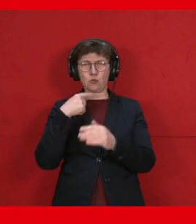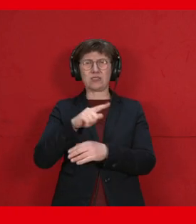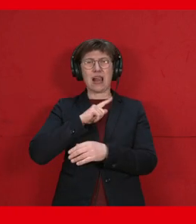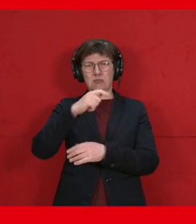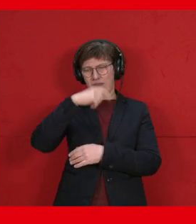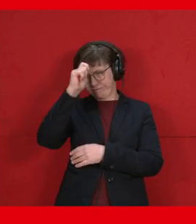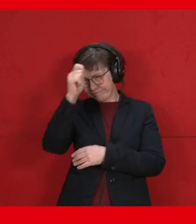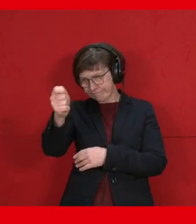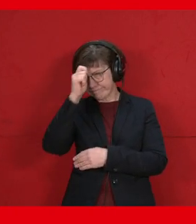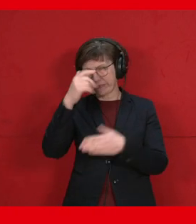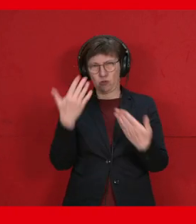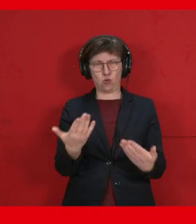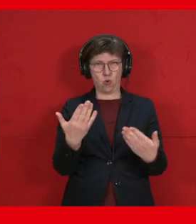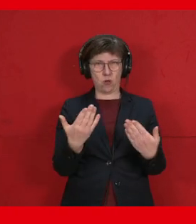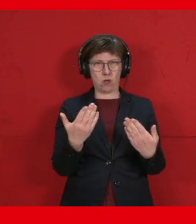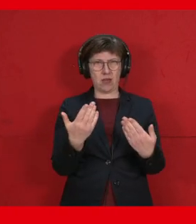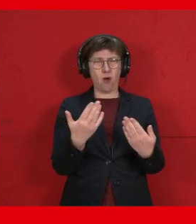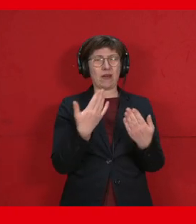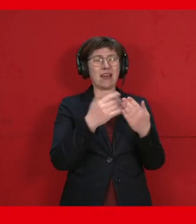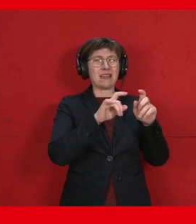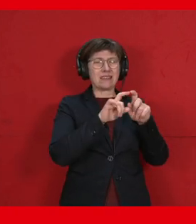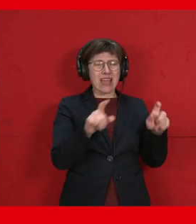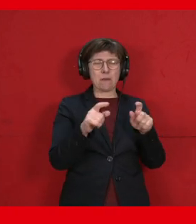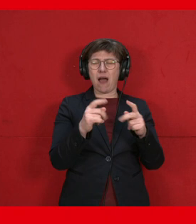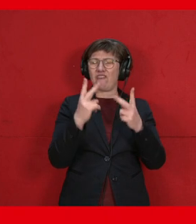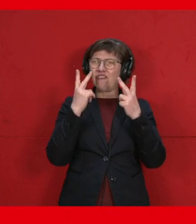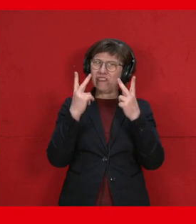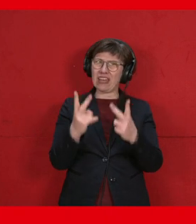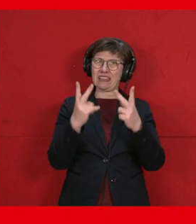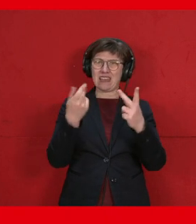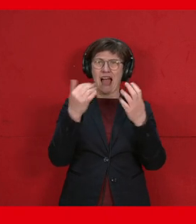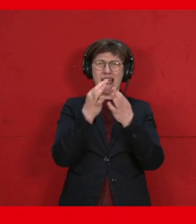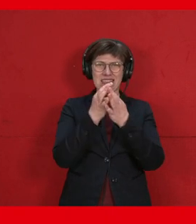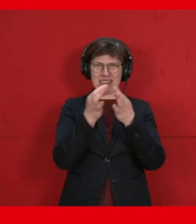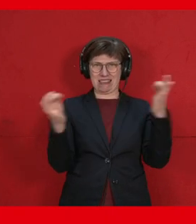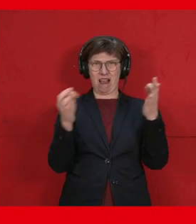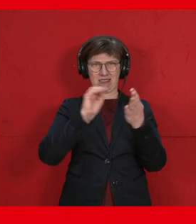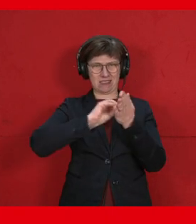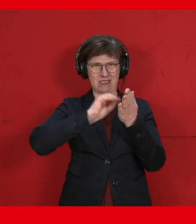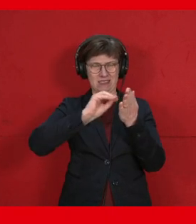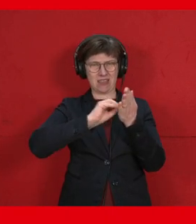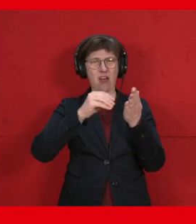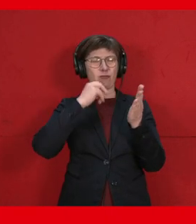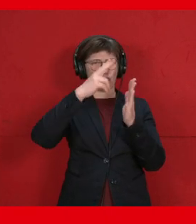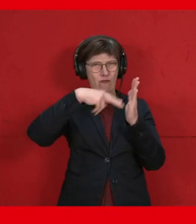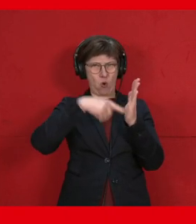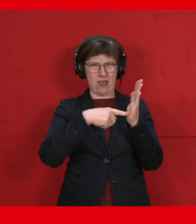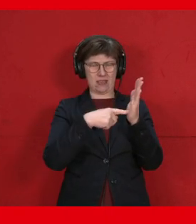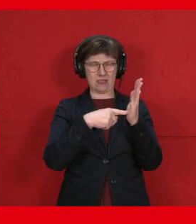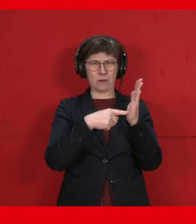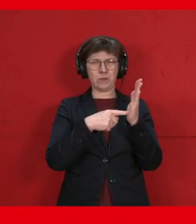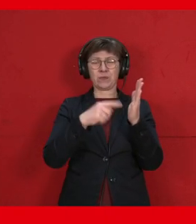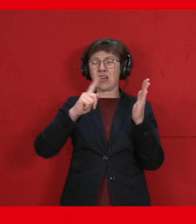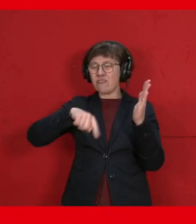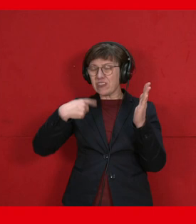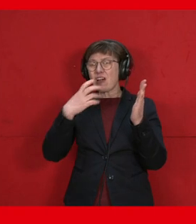meinen Hut ziehen. Denn ich finde, da gibt es einen ganz entscheidenden Satz drin. Ich lese ihn mal vor. Wir